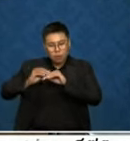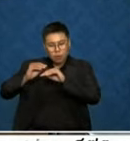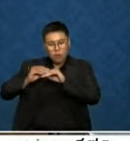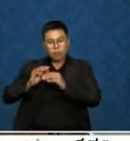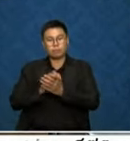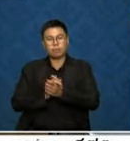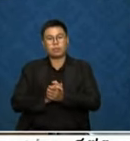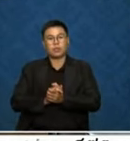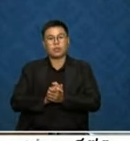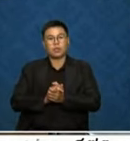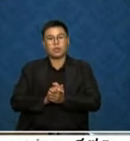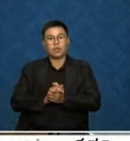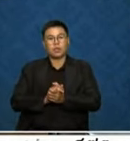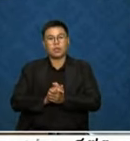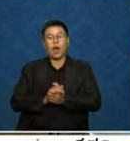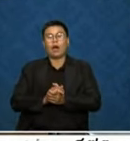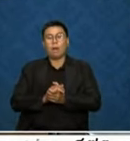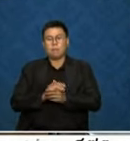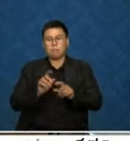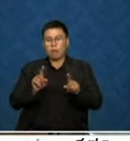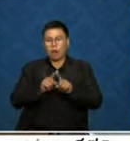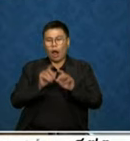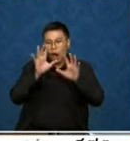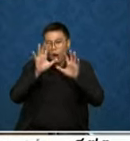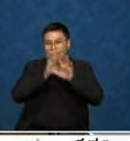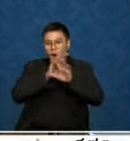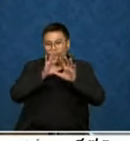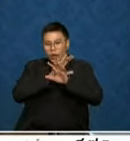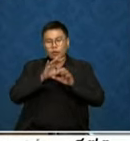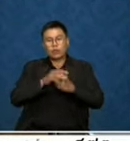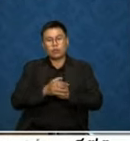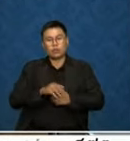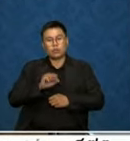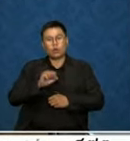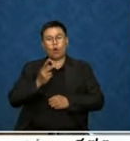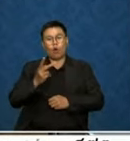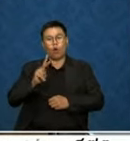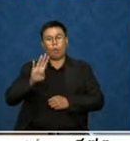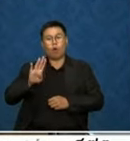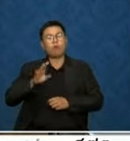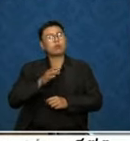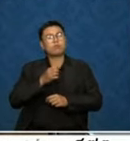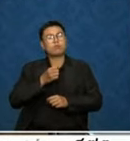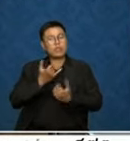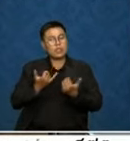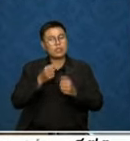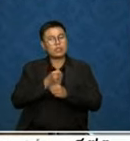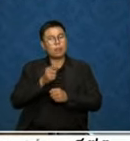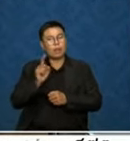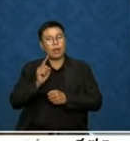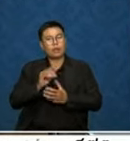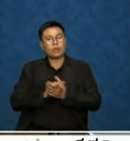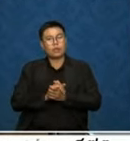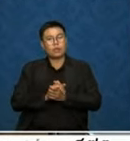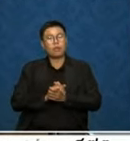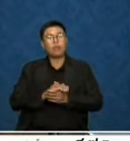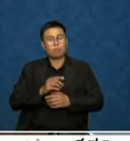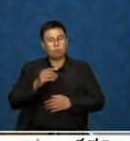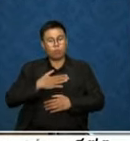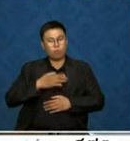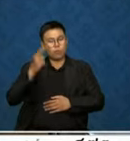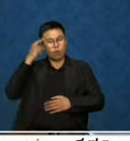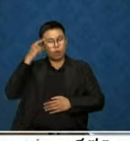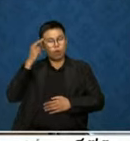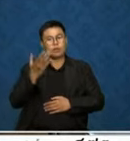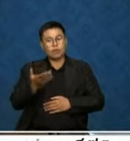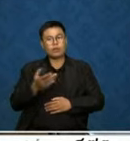ลักษณะมันใกล้เคียงไหมครับสคบทำอะไรอยู่อันนี้ผมเชื่อว่าสคบมีดุลพินิจเองนะครับ